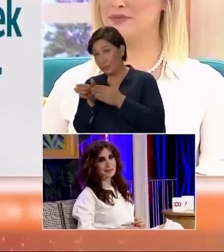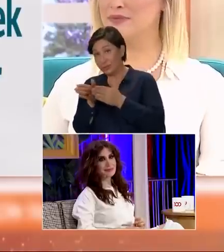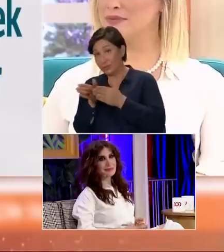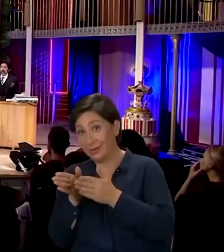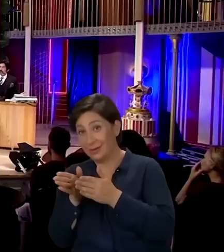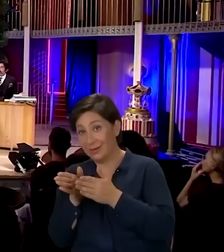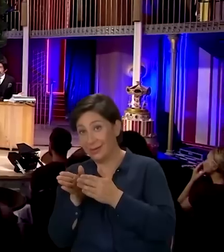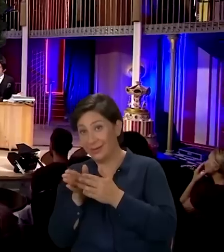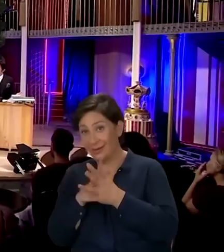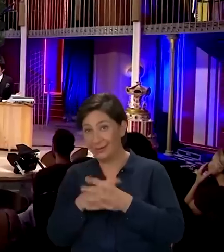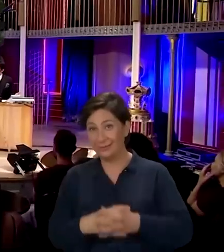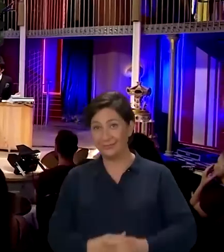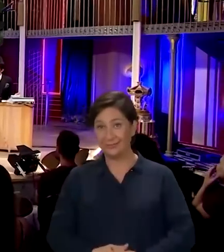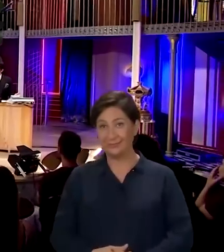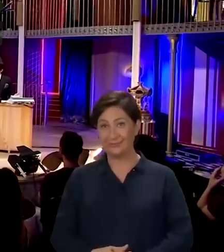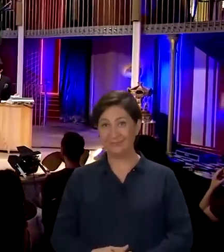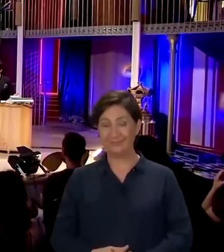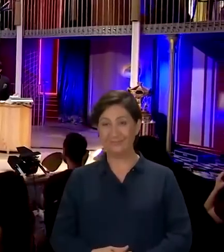Dur!